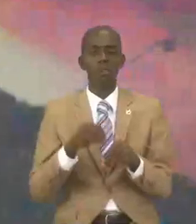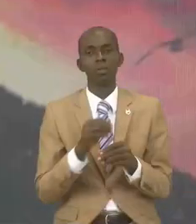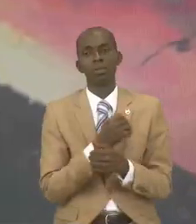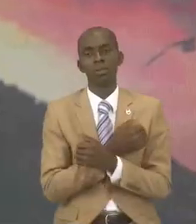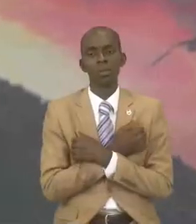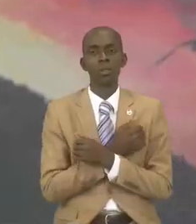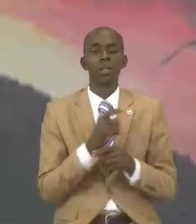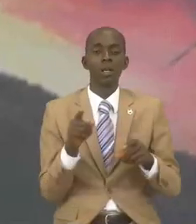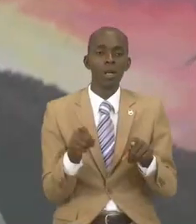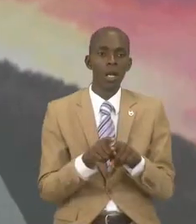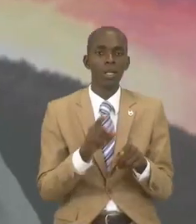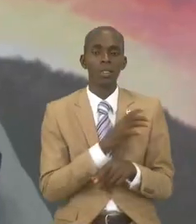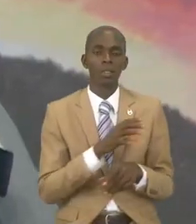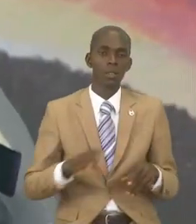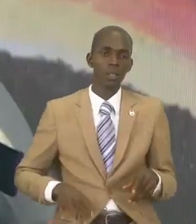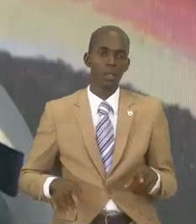charité comme Christ